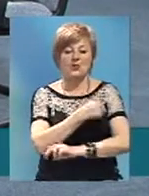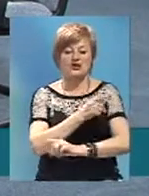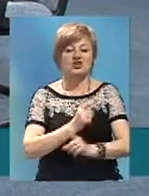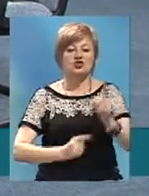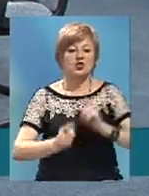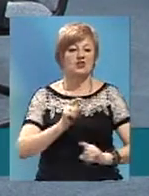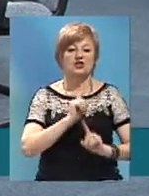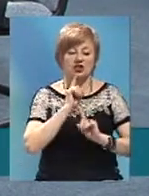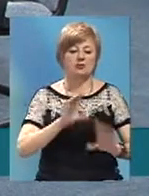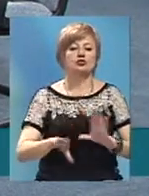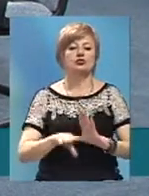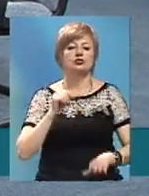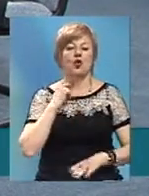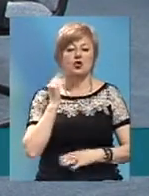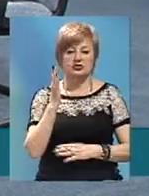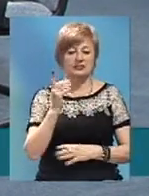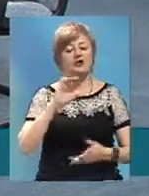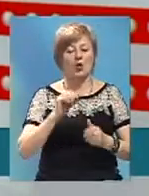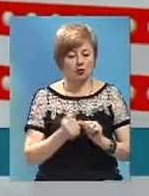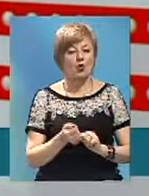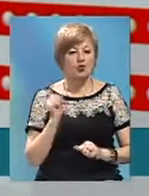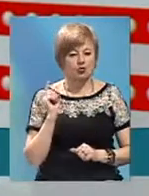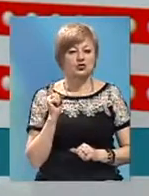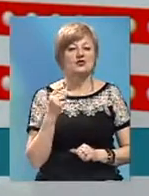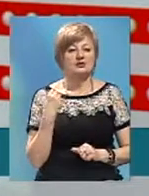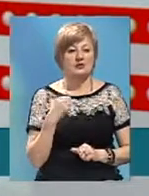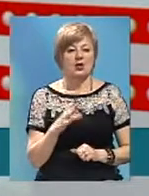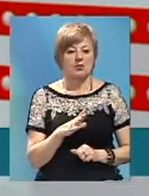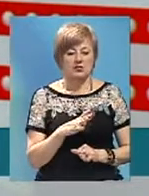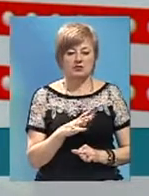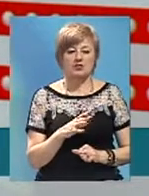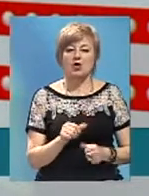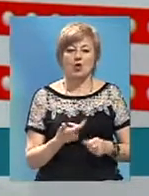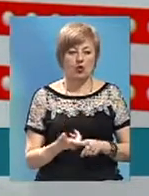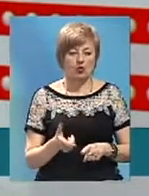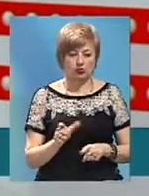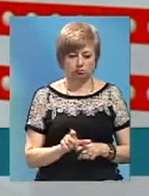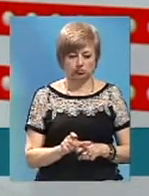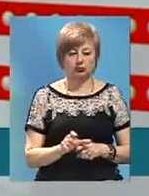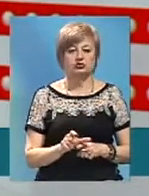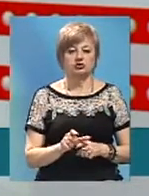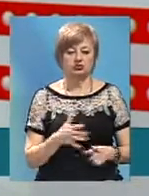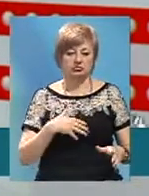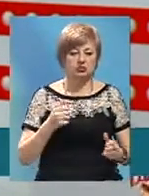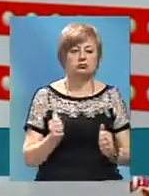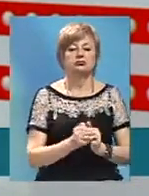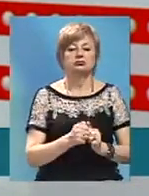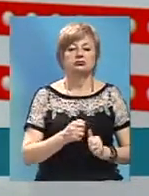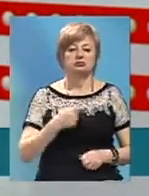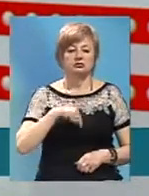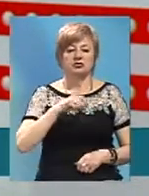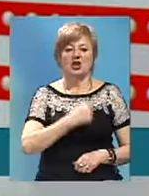ніколи не проголосують. Тому я добре пам'ятаю настрої, і в Запоріжжі вони були особливо так скептично,